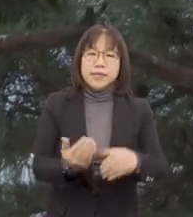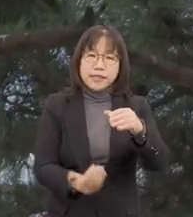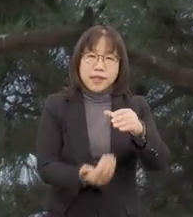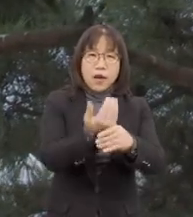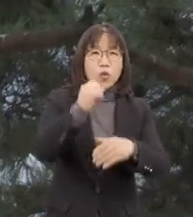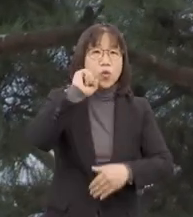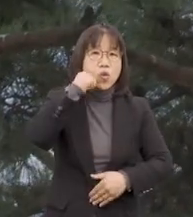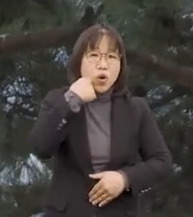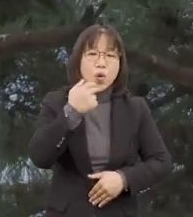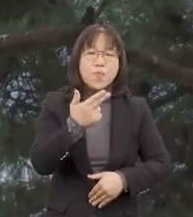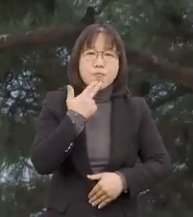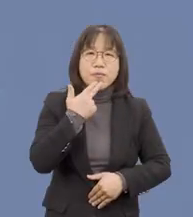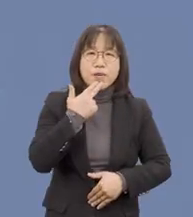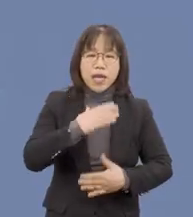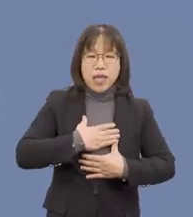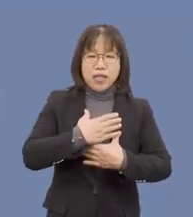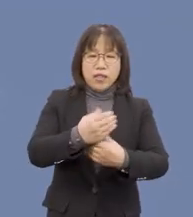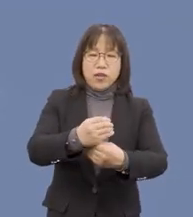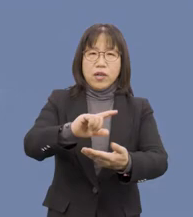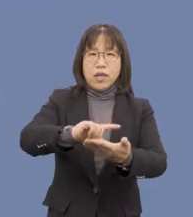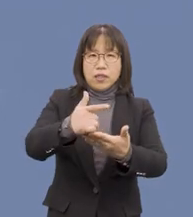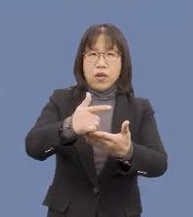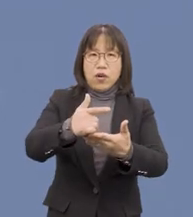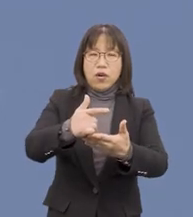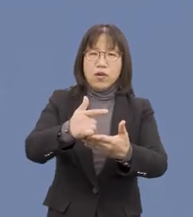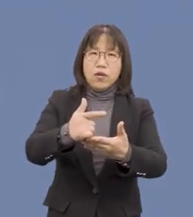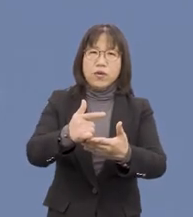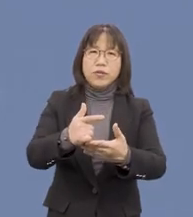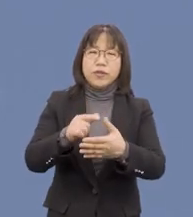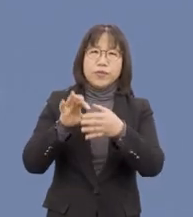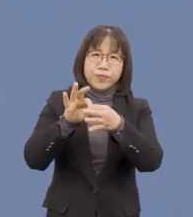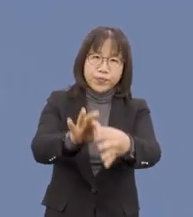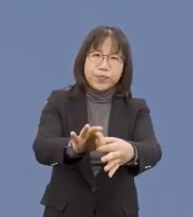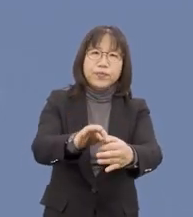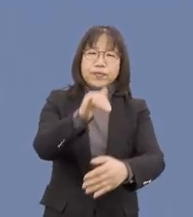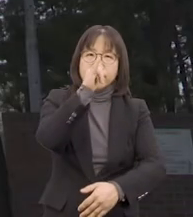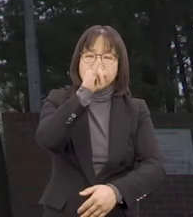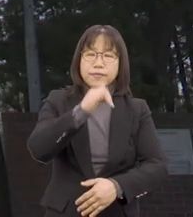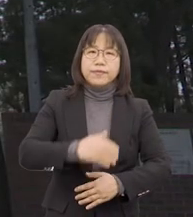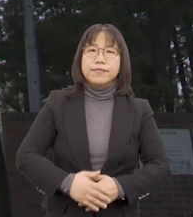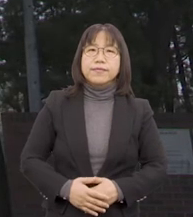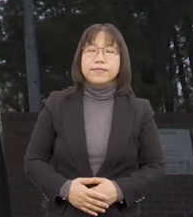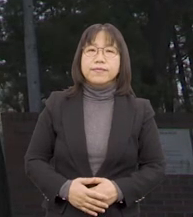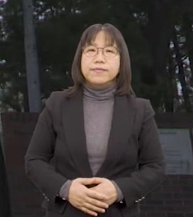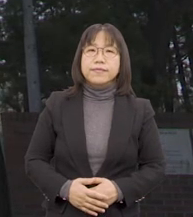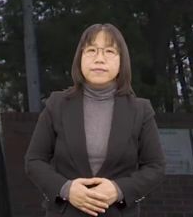자가통신망 확충을 병행해 사건 사고 없는 안전한 강서를 만들어가고 있습니다.